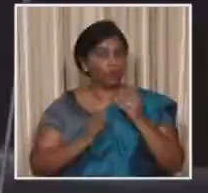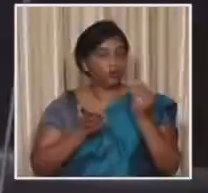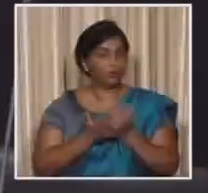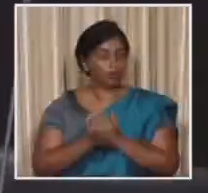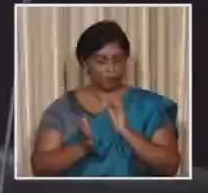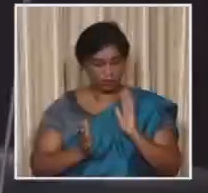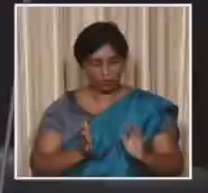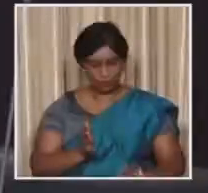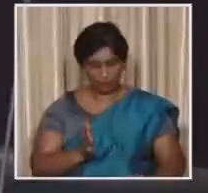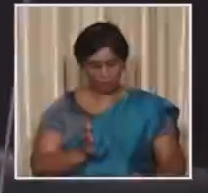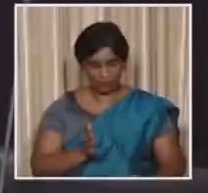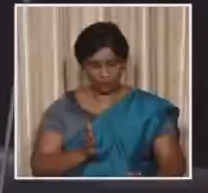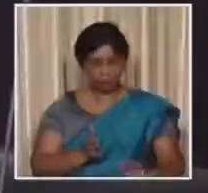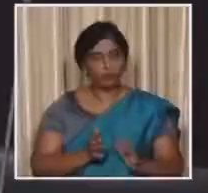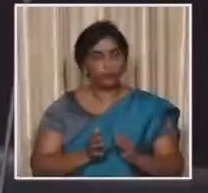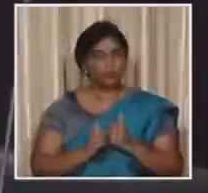කරලා තියෙනවා